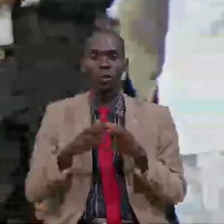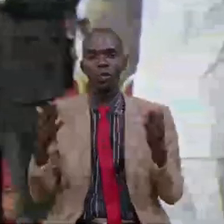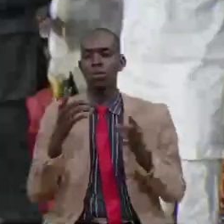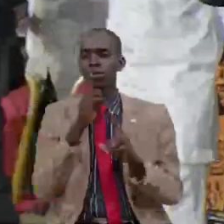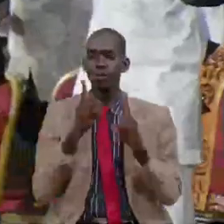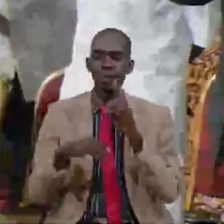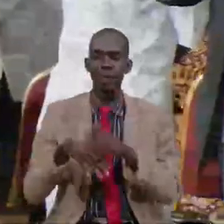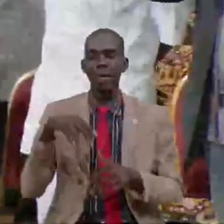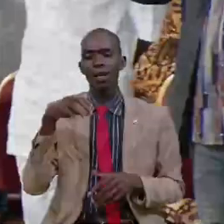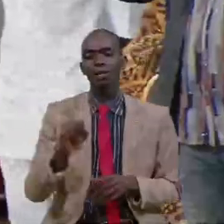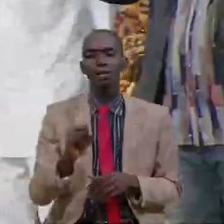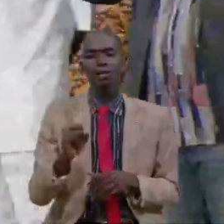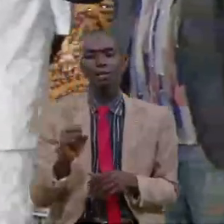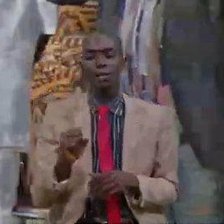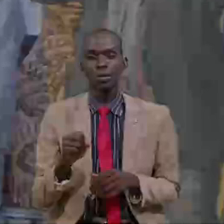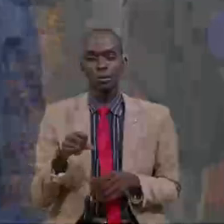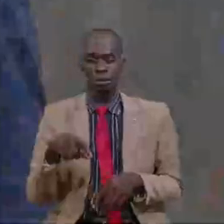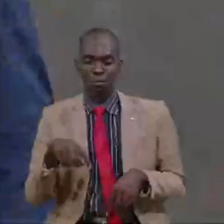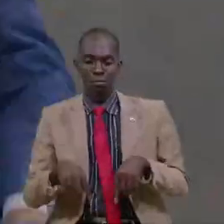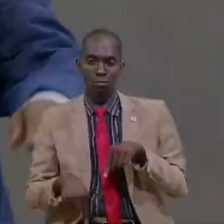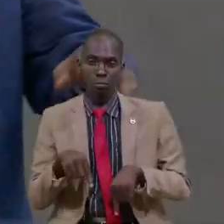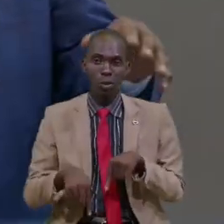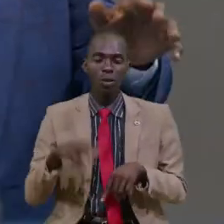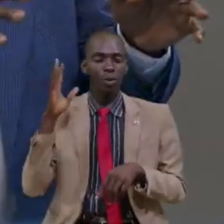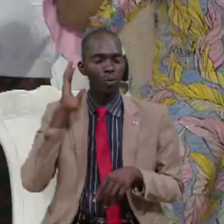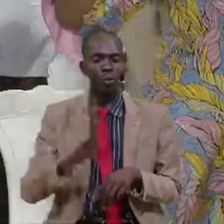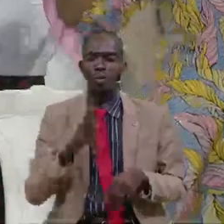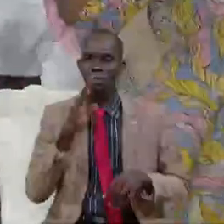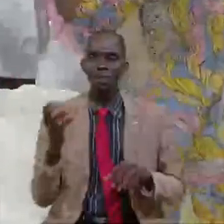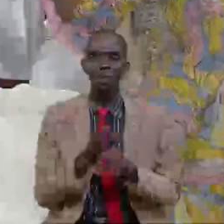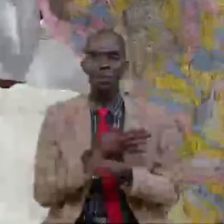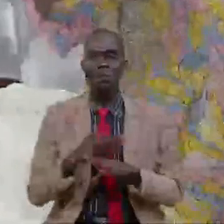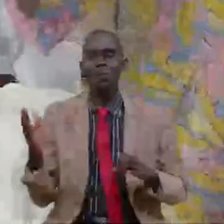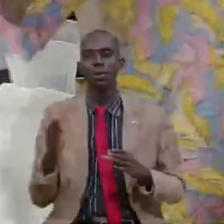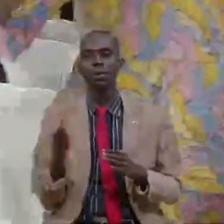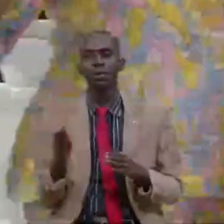muette parlera. La paralysie va disparaître.